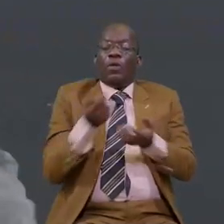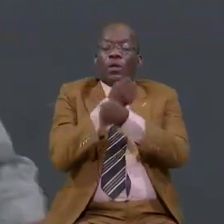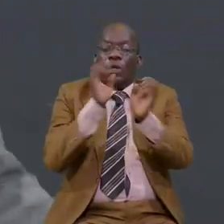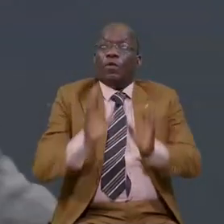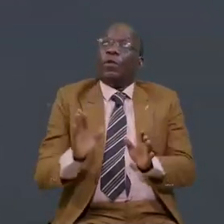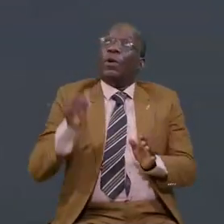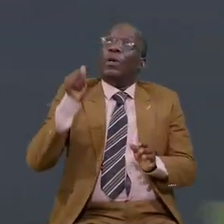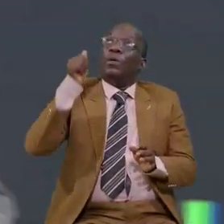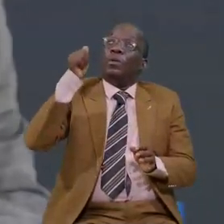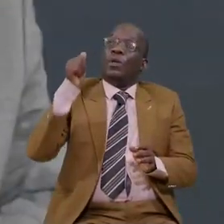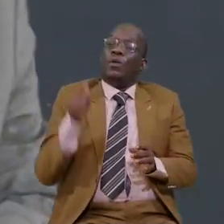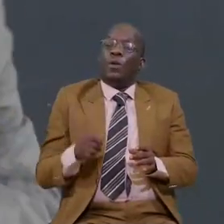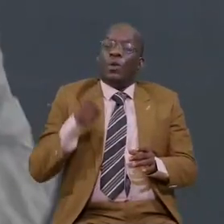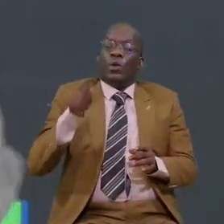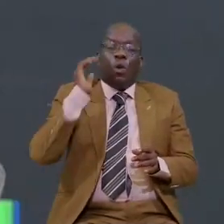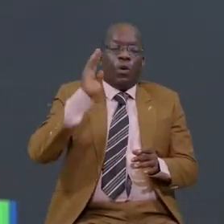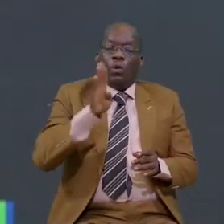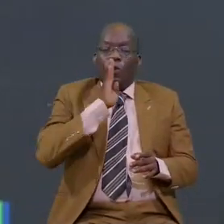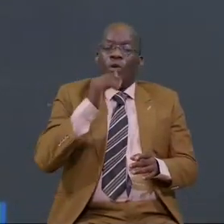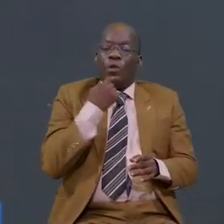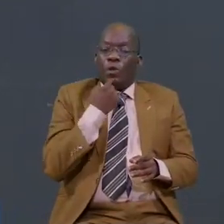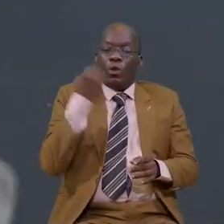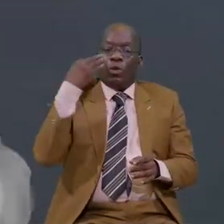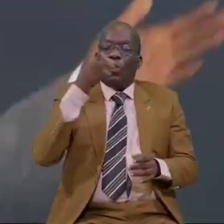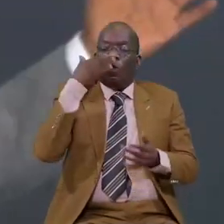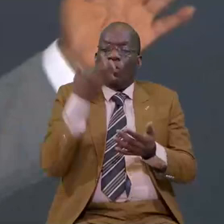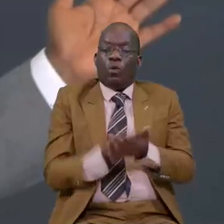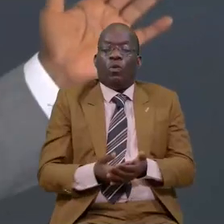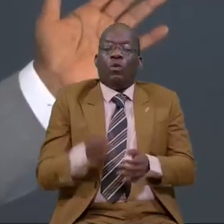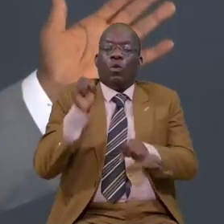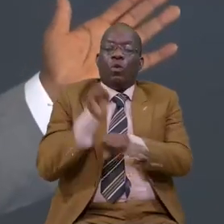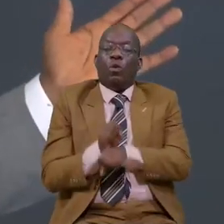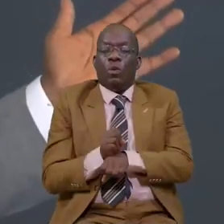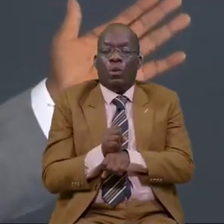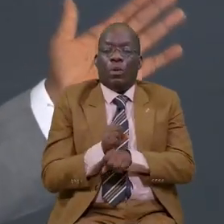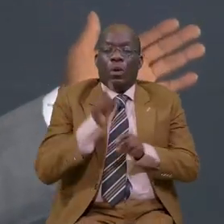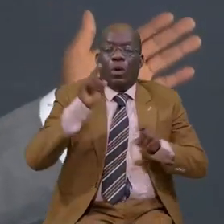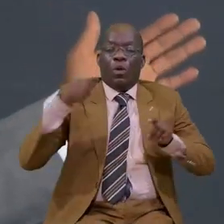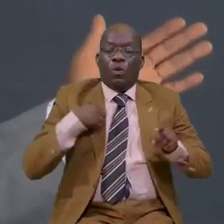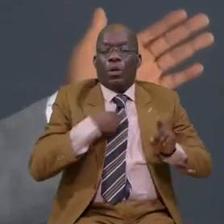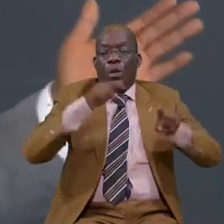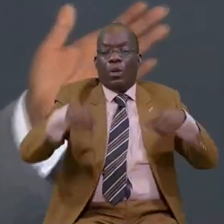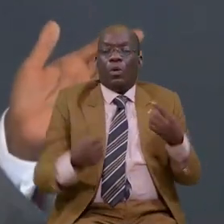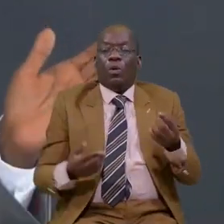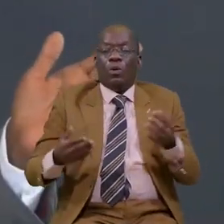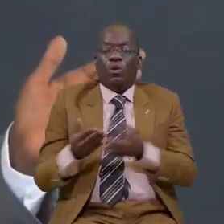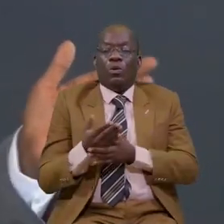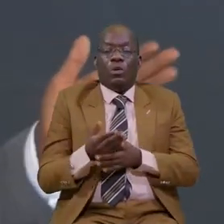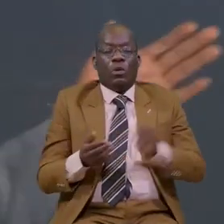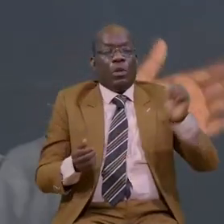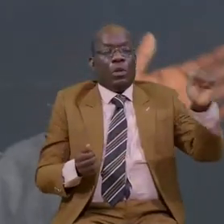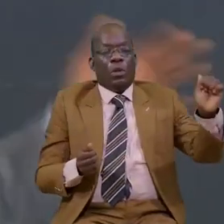il te donnera le zèle du Sauveur lui-même, et tu seras zélé pour les bonnes